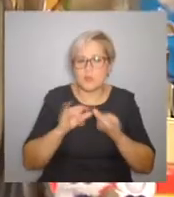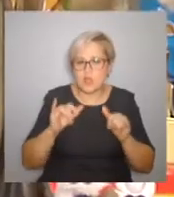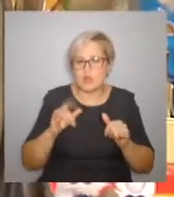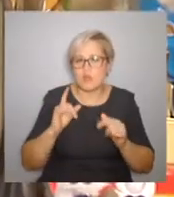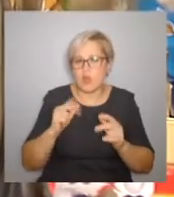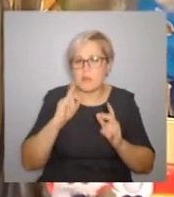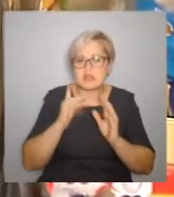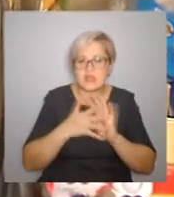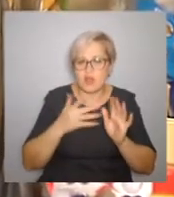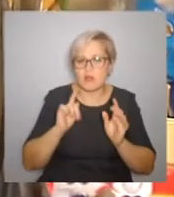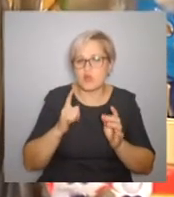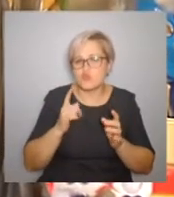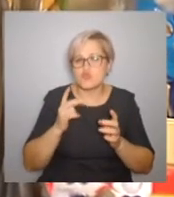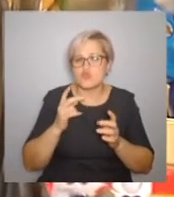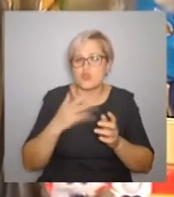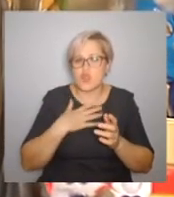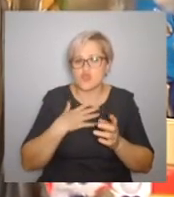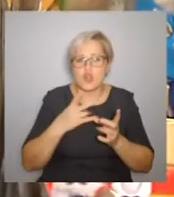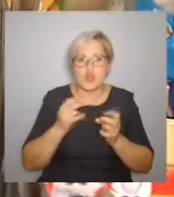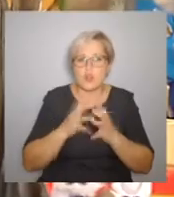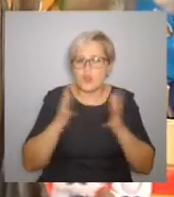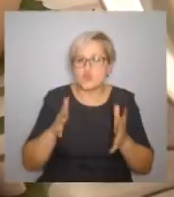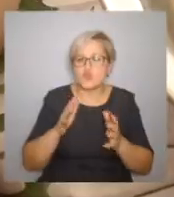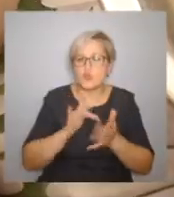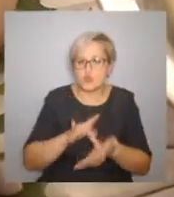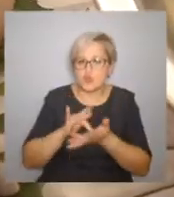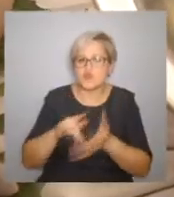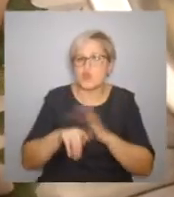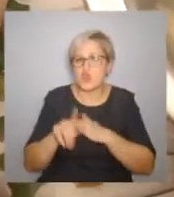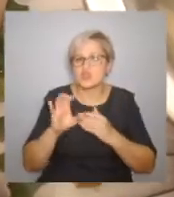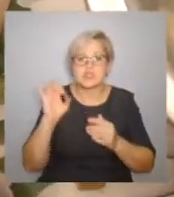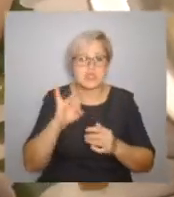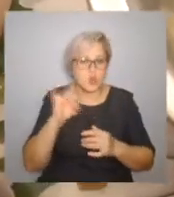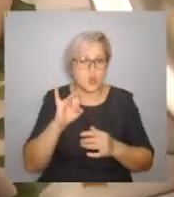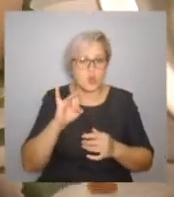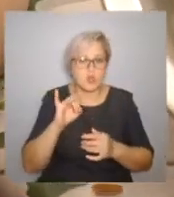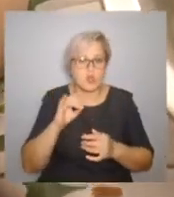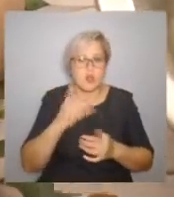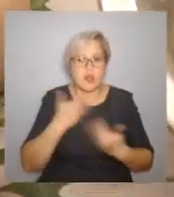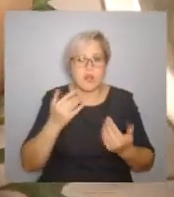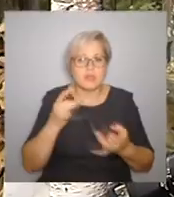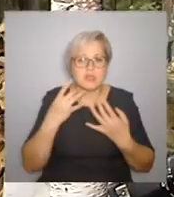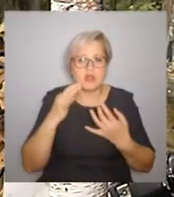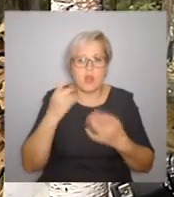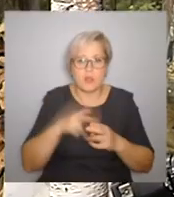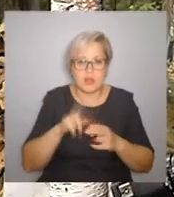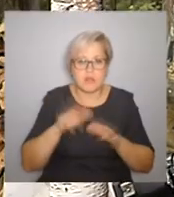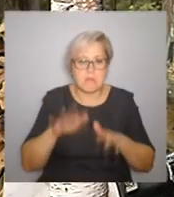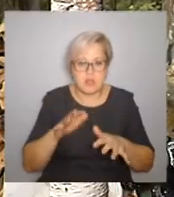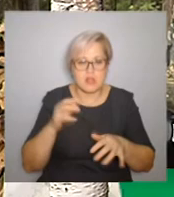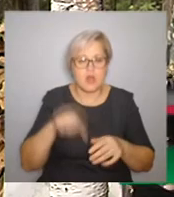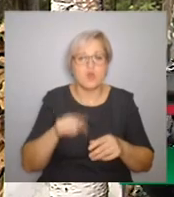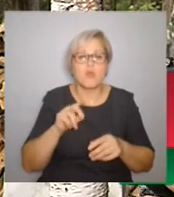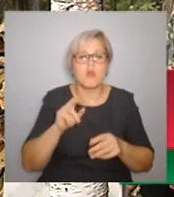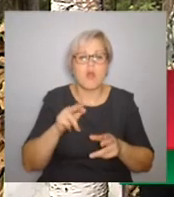грязь и сапоги, но и массу полезной информации. Как минимум это познавательно, потому что наше такое небольшое путешествие началось